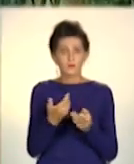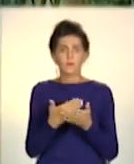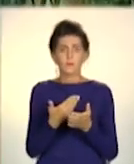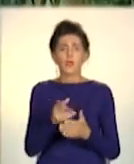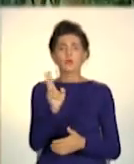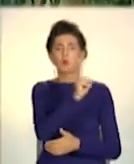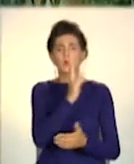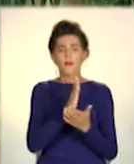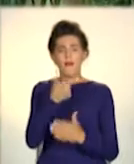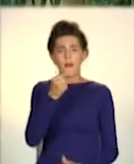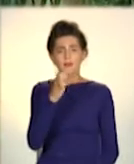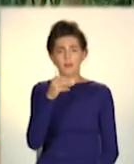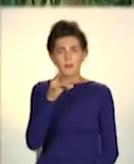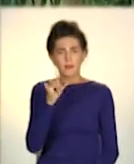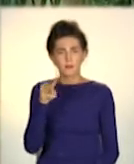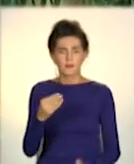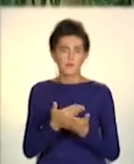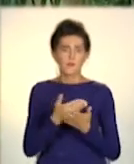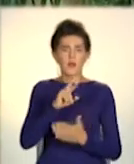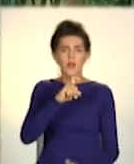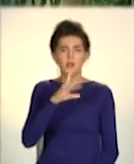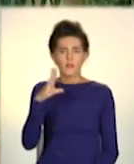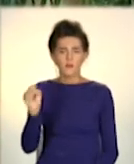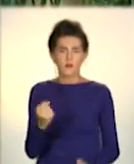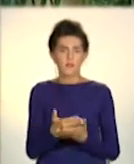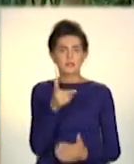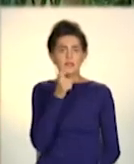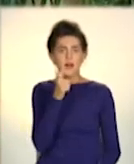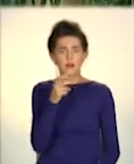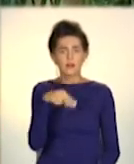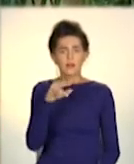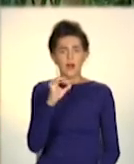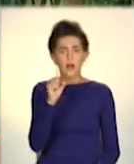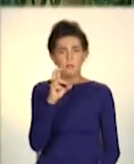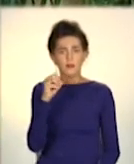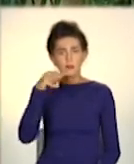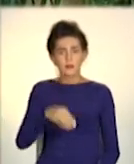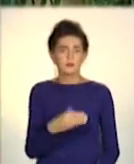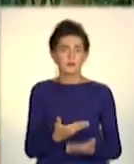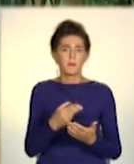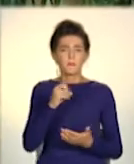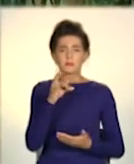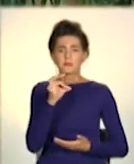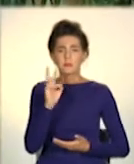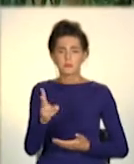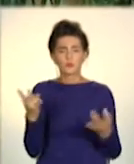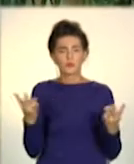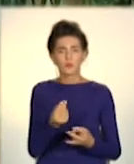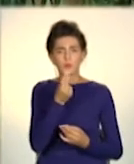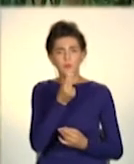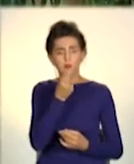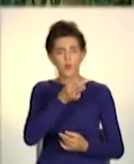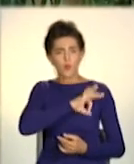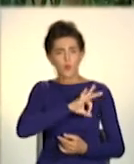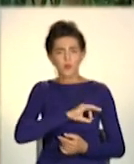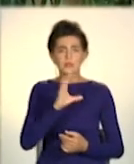Пацієнтам з гастритами, з язвами не рекомендовано. Пацієнтам з сахарним діабетом персики треба употребляти